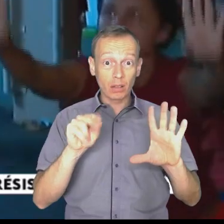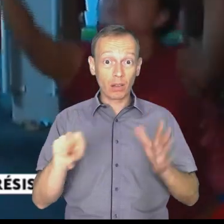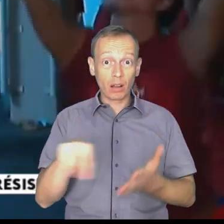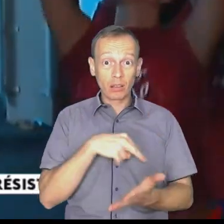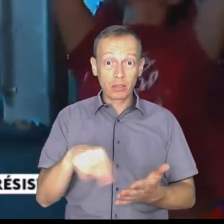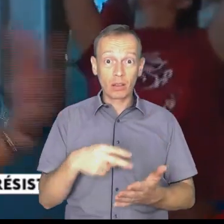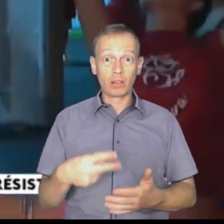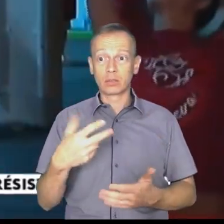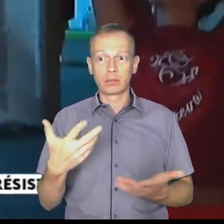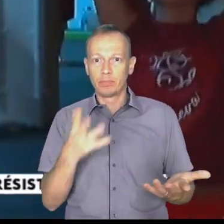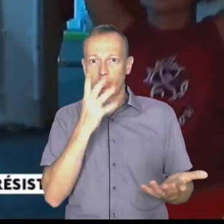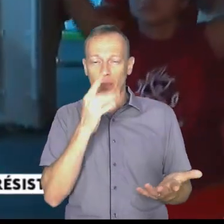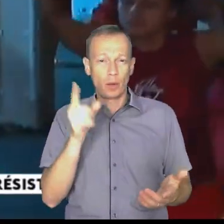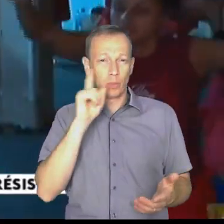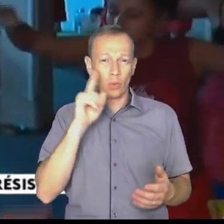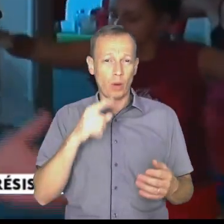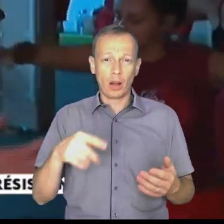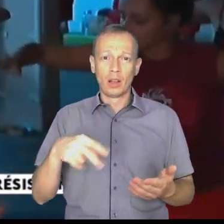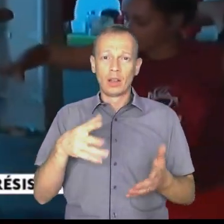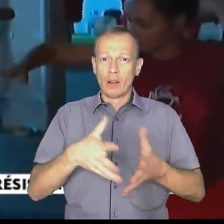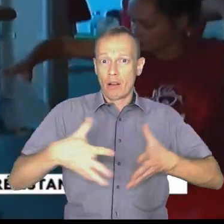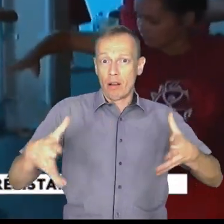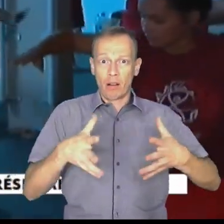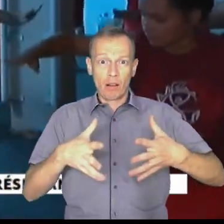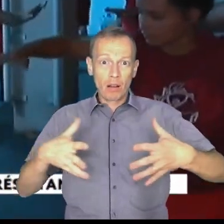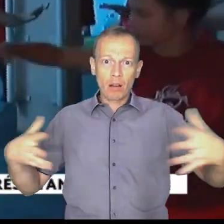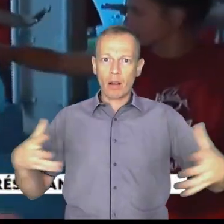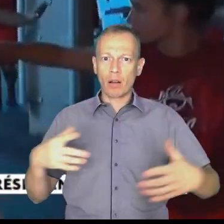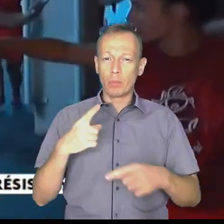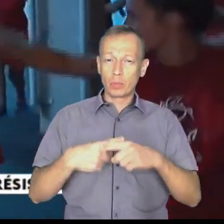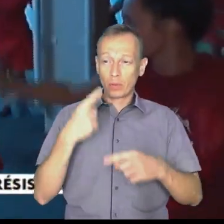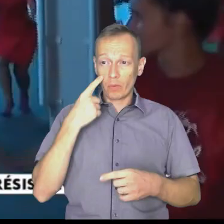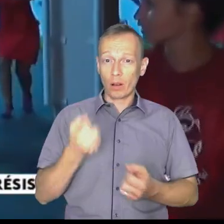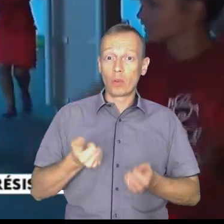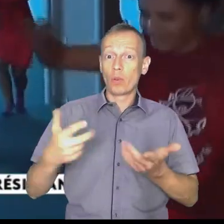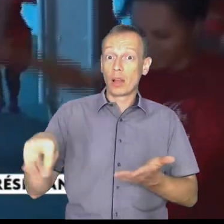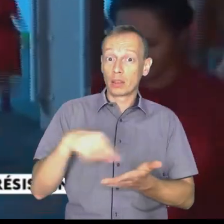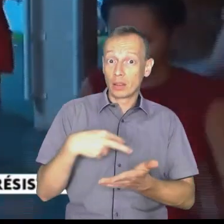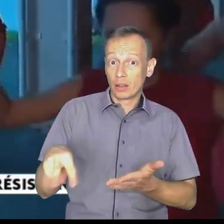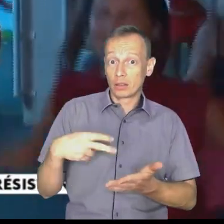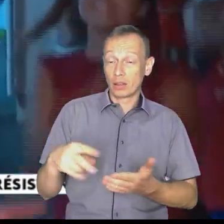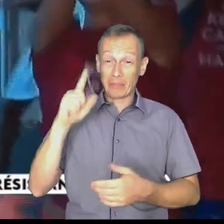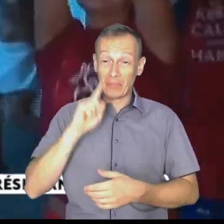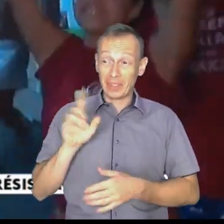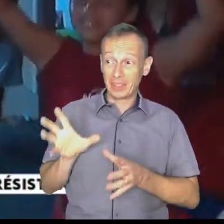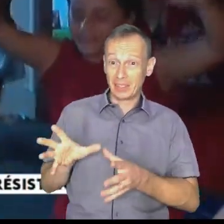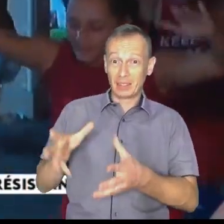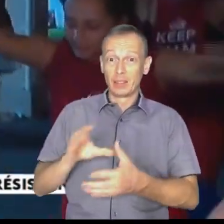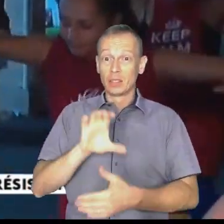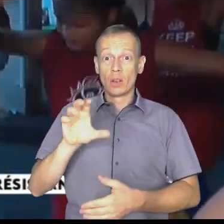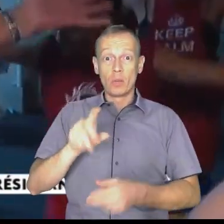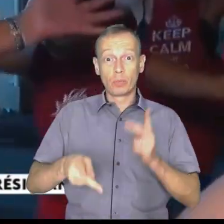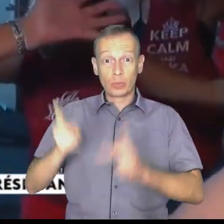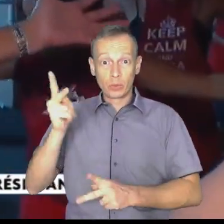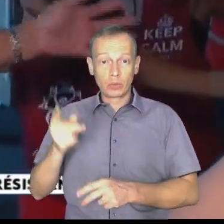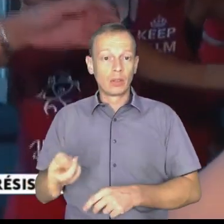sur Toata. Cette scène, elle est immense. Et regardez le nombre de danseuses. Rien que ce côté-ci, ce sont les filles. Il y en a plus de 100.